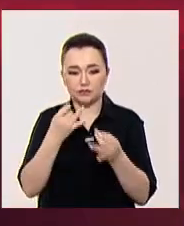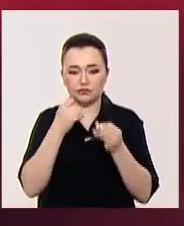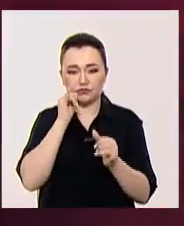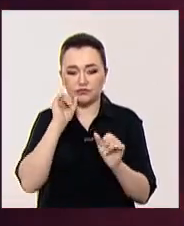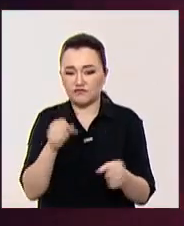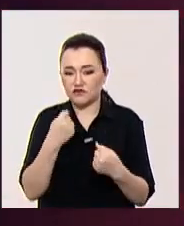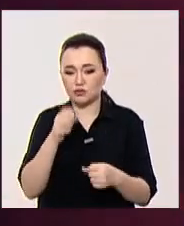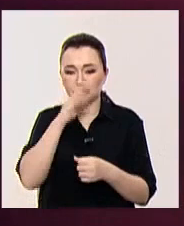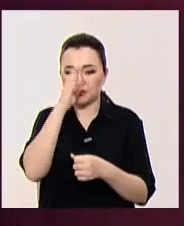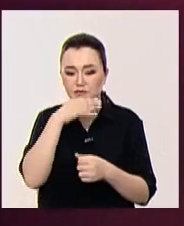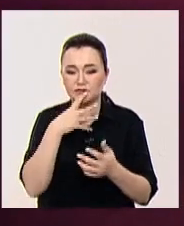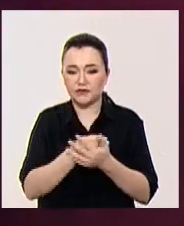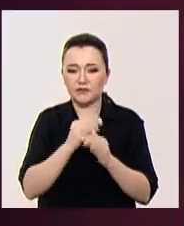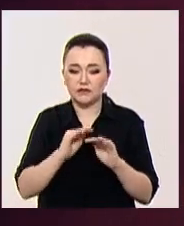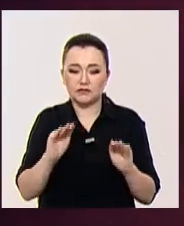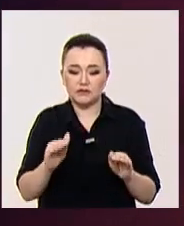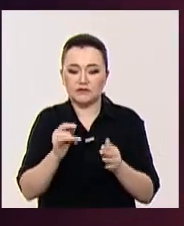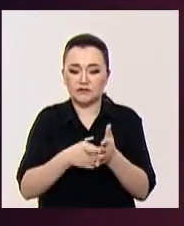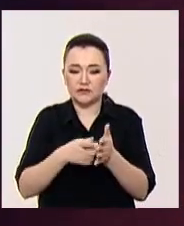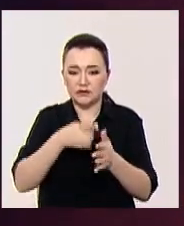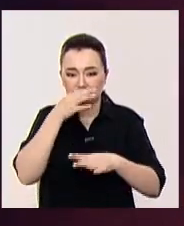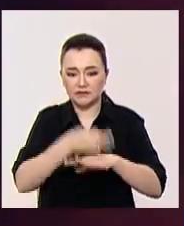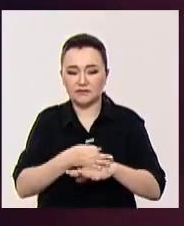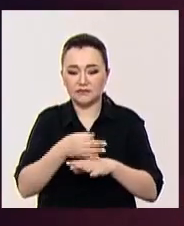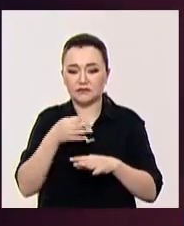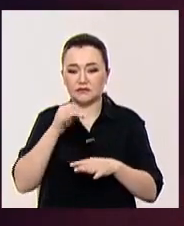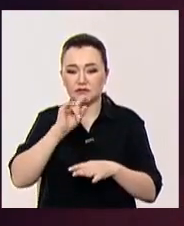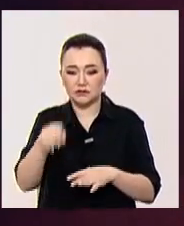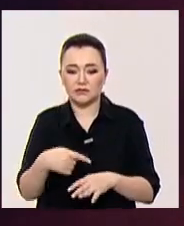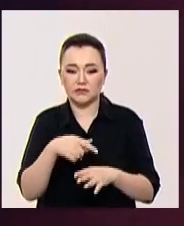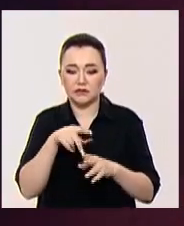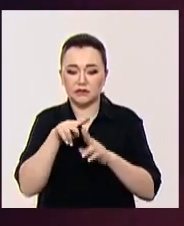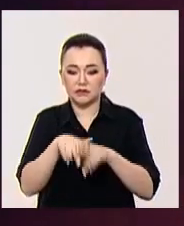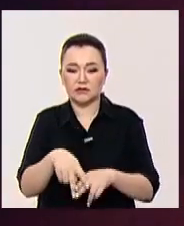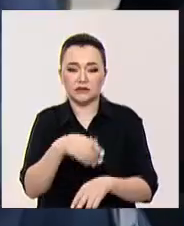деген ата-аналар тіпті тергеушілер қылмысты мойындарына алуға мәжбүрлеп жатыр дейді.